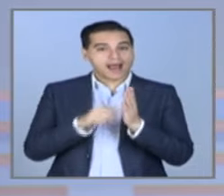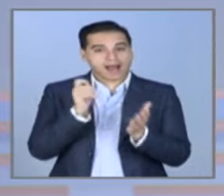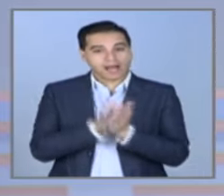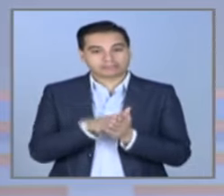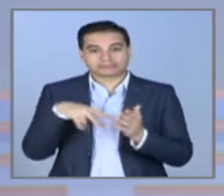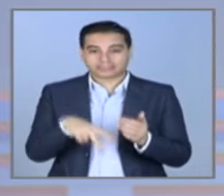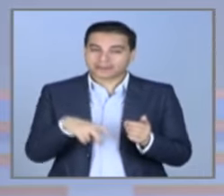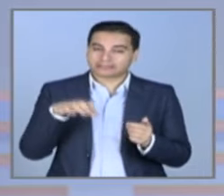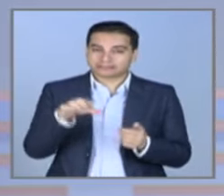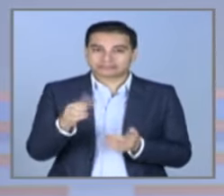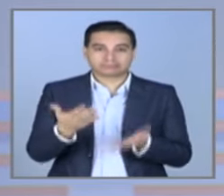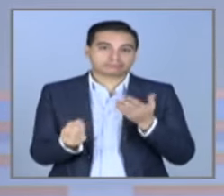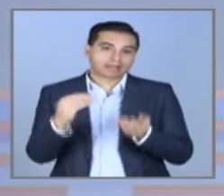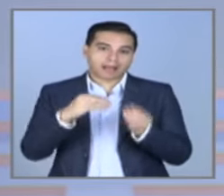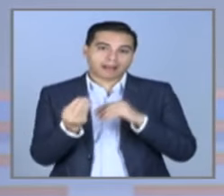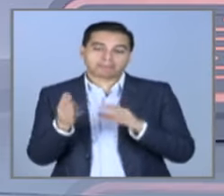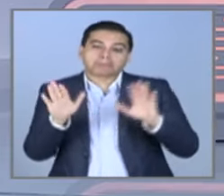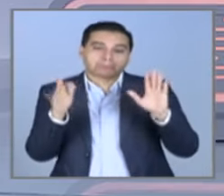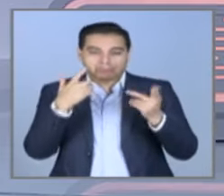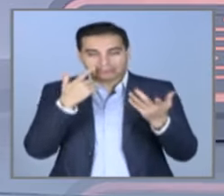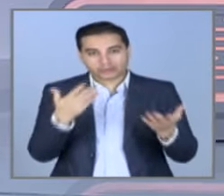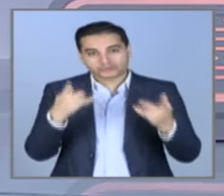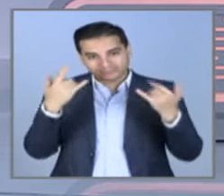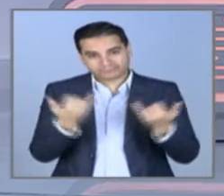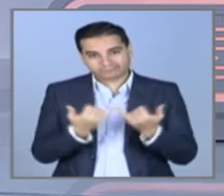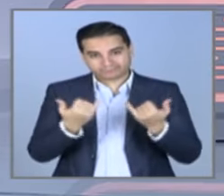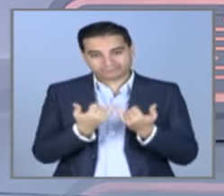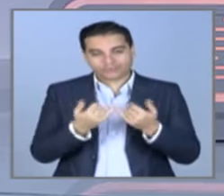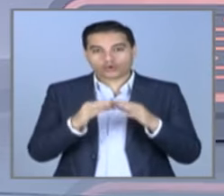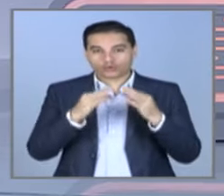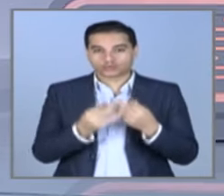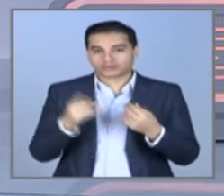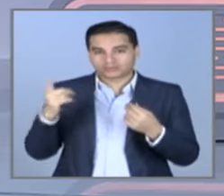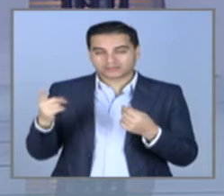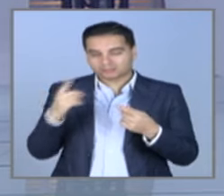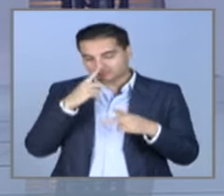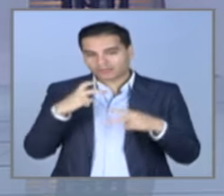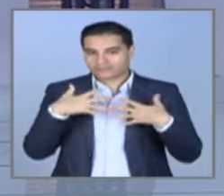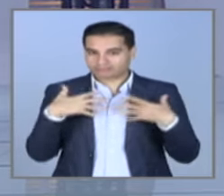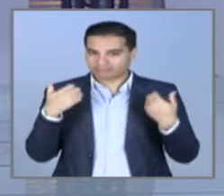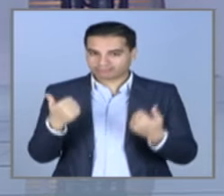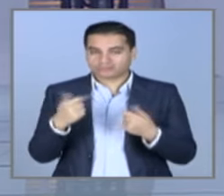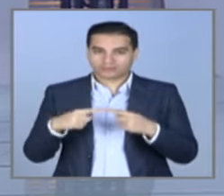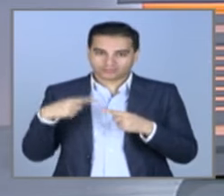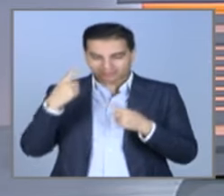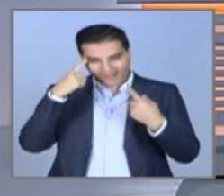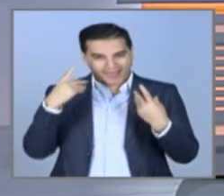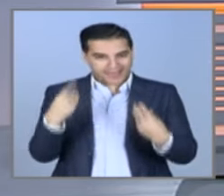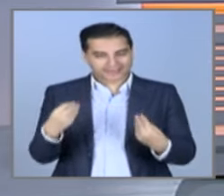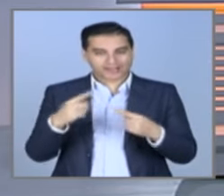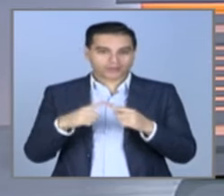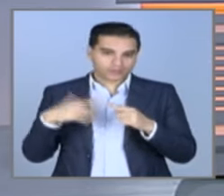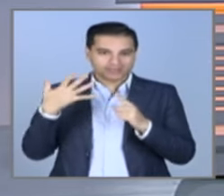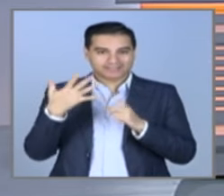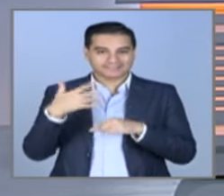نقطة، 90 نقطة، 100 نقطة، محدش عارف. عيلة العباسي هتاخدوا نفسكم ومنا هتهدى شوية.